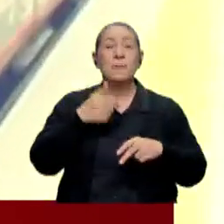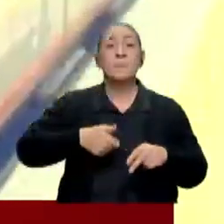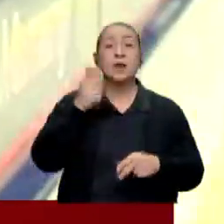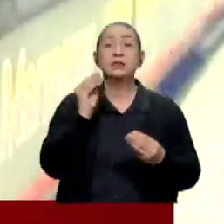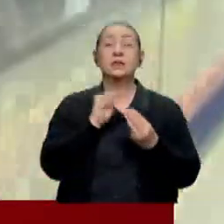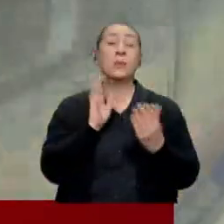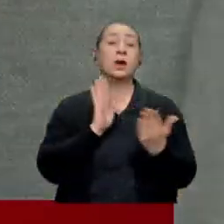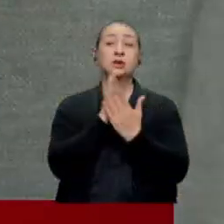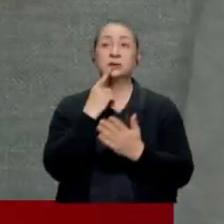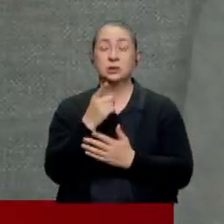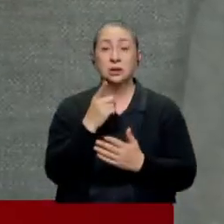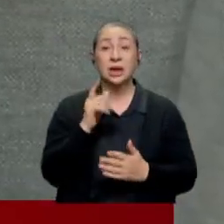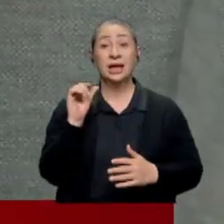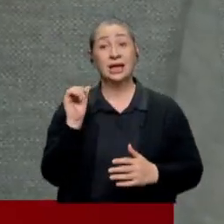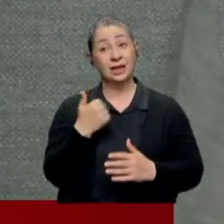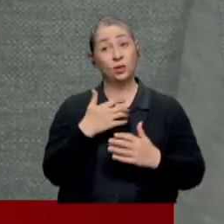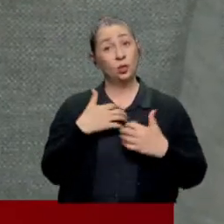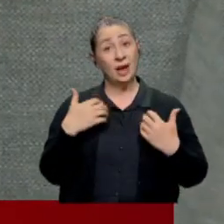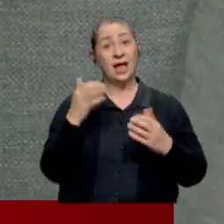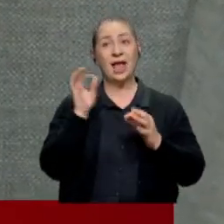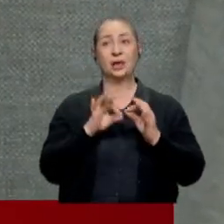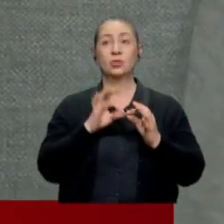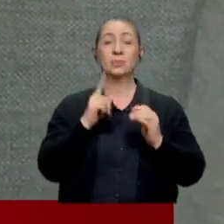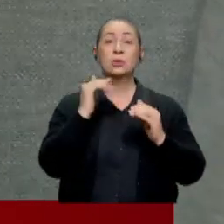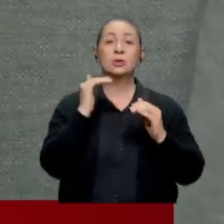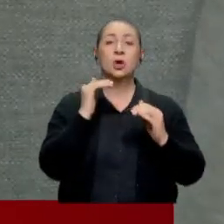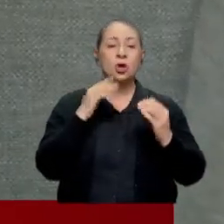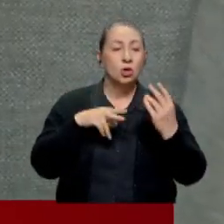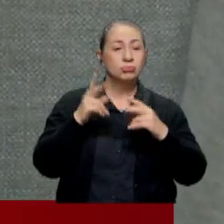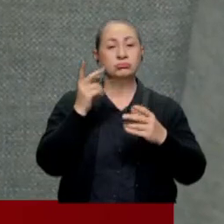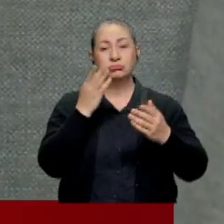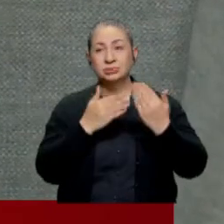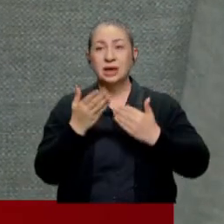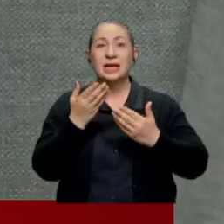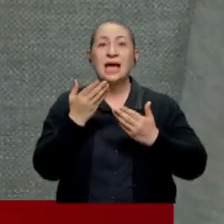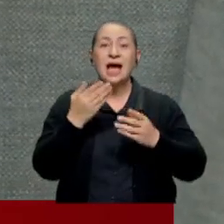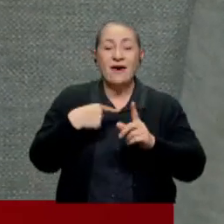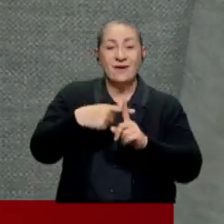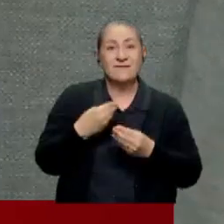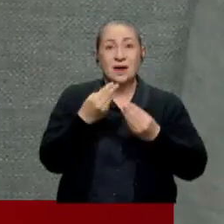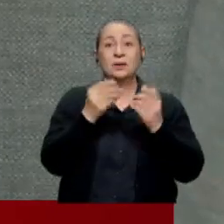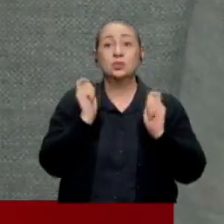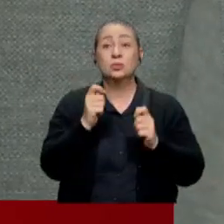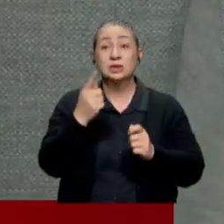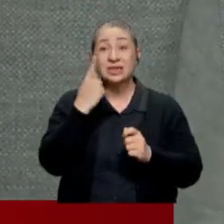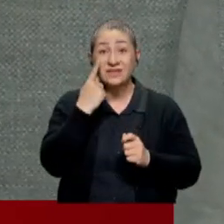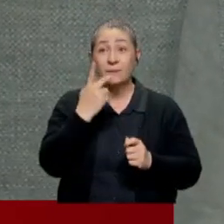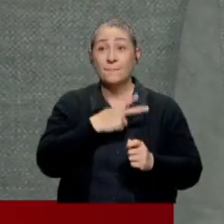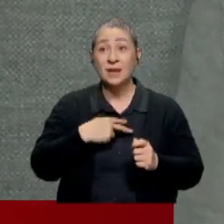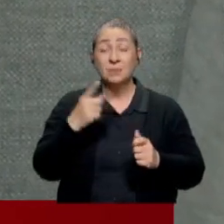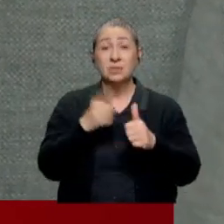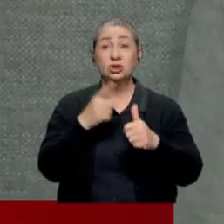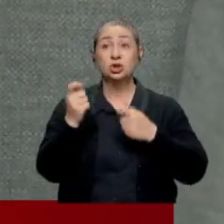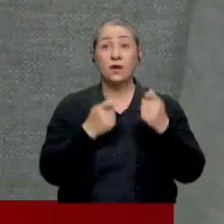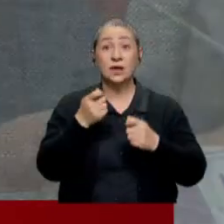zamma karşıyız dedi. Kaliteli, güvenli ve ekonomik bir toplu taşıma alternatifi sunmak zorundasınız. Bu devletin ve belediyenin